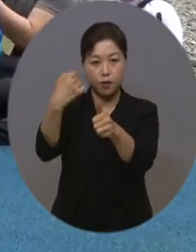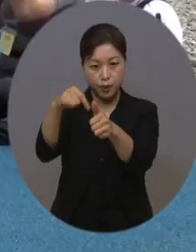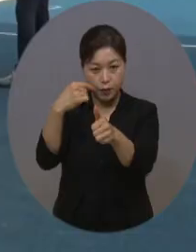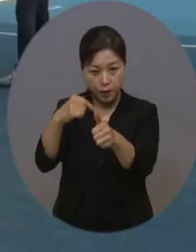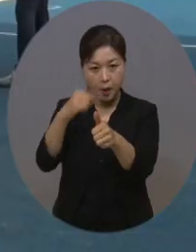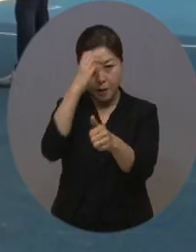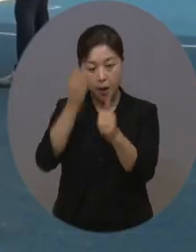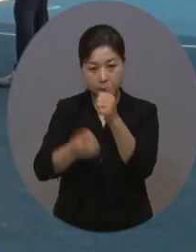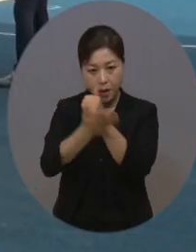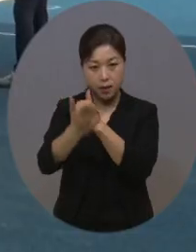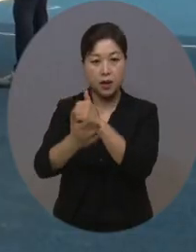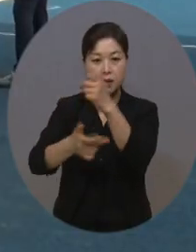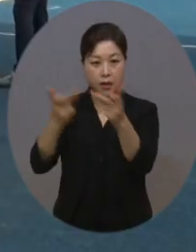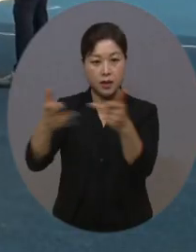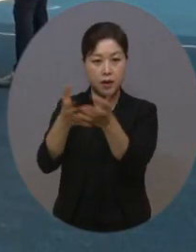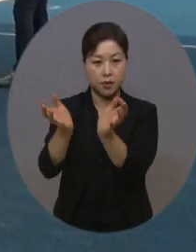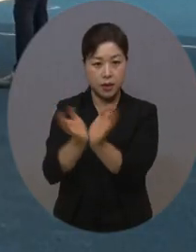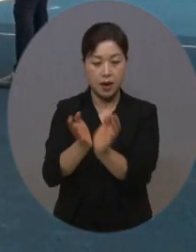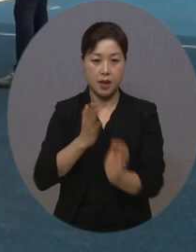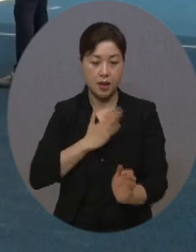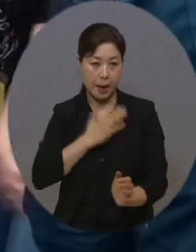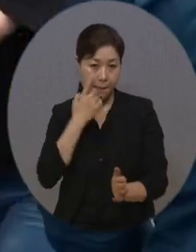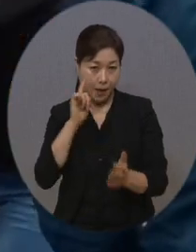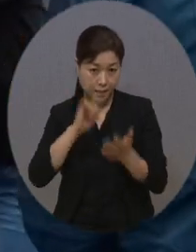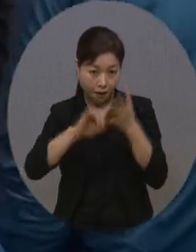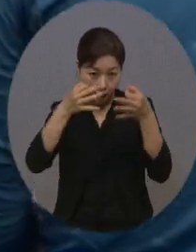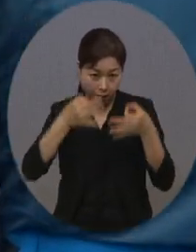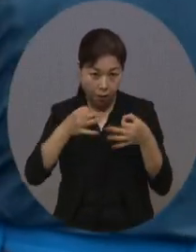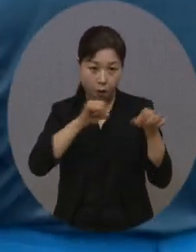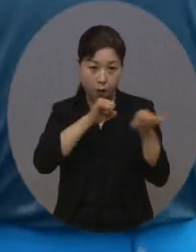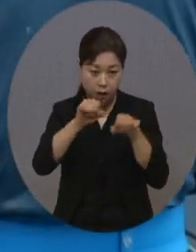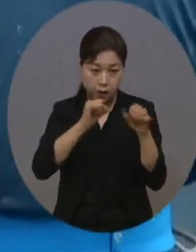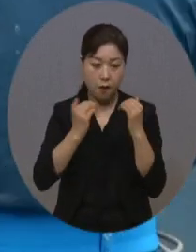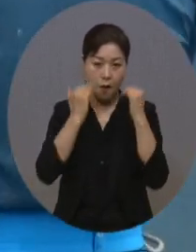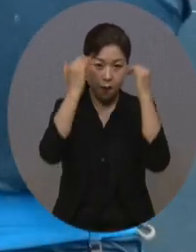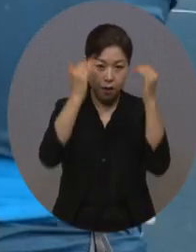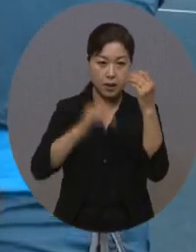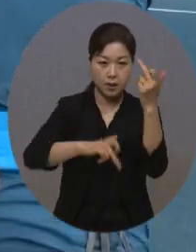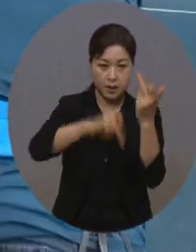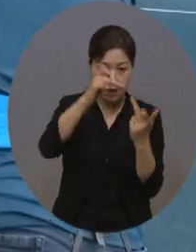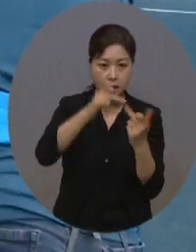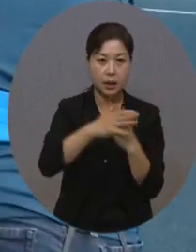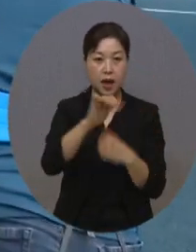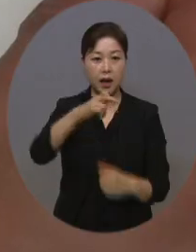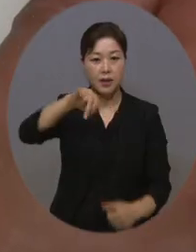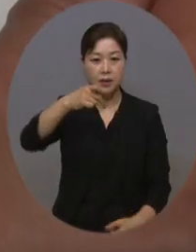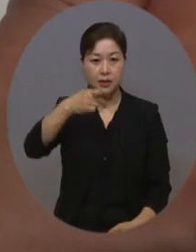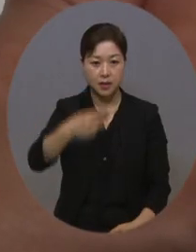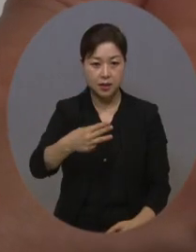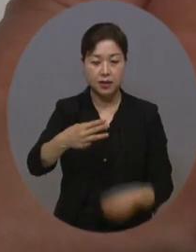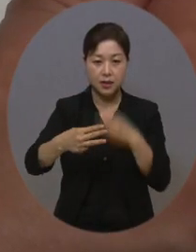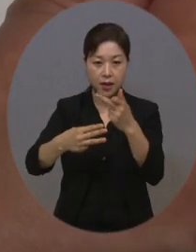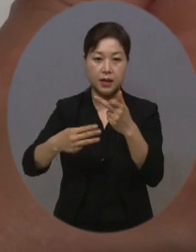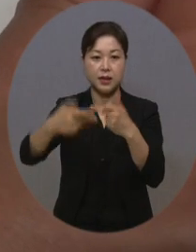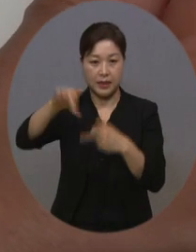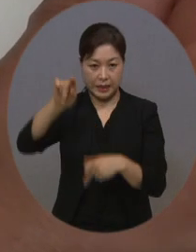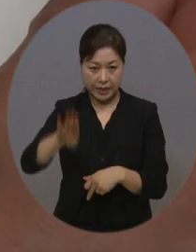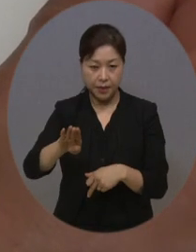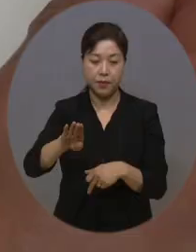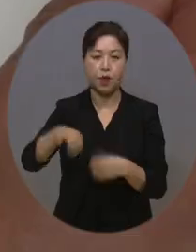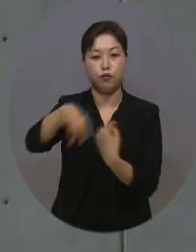산악회 나를 찾는 활동적 작년 산행 교실 r 쓸 산 작중의 산하 교육 프로그램을 꾸준히 운영하고